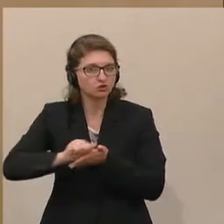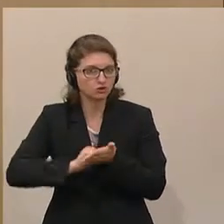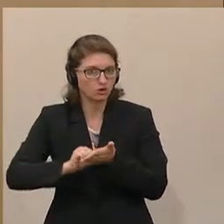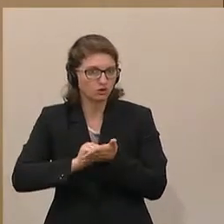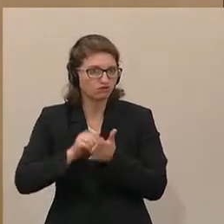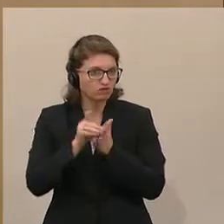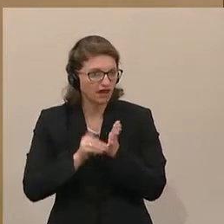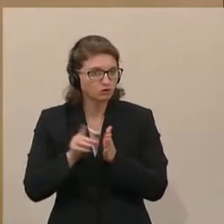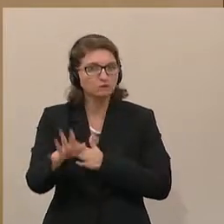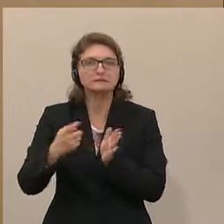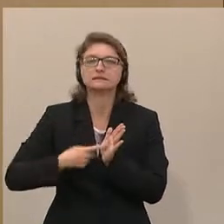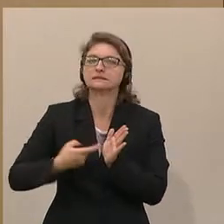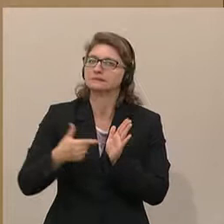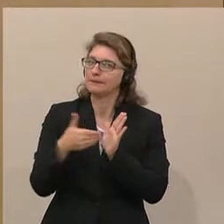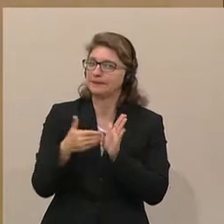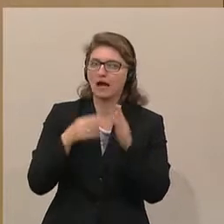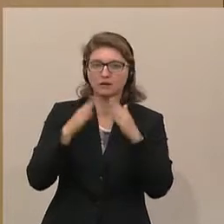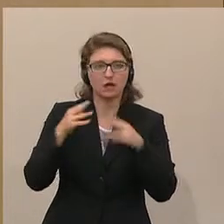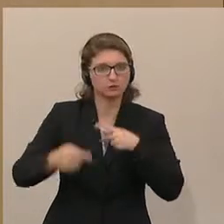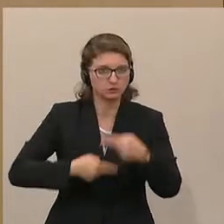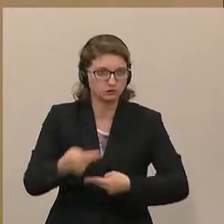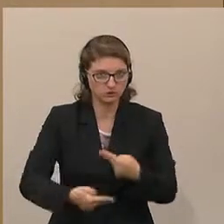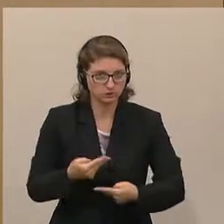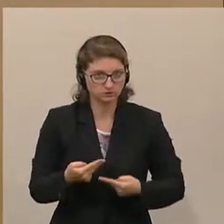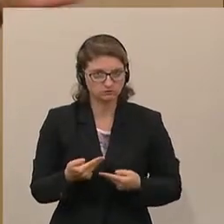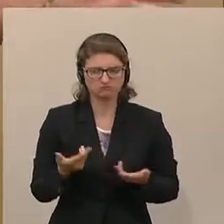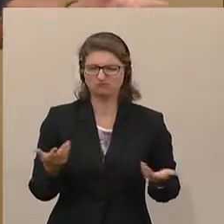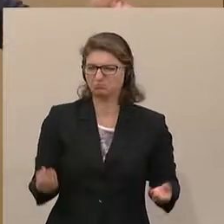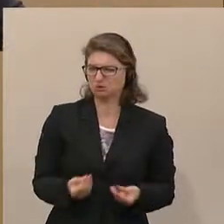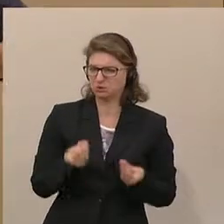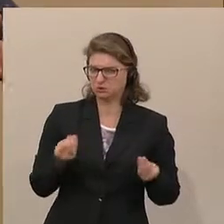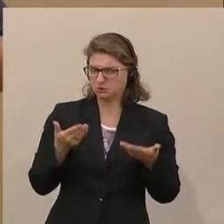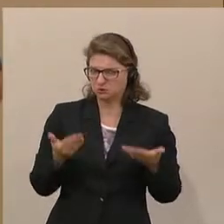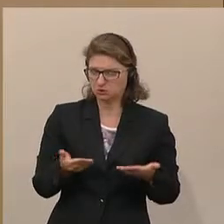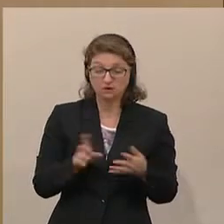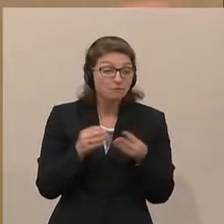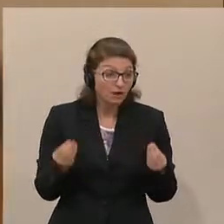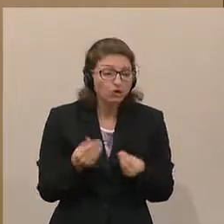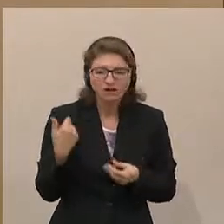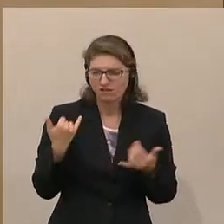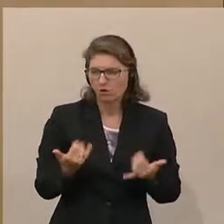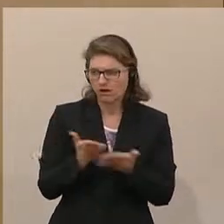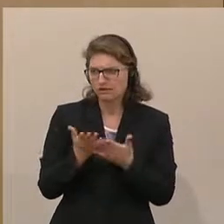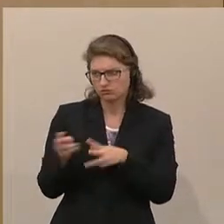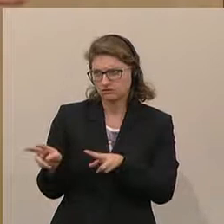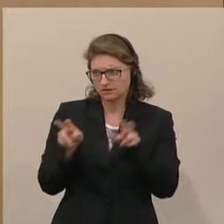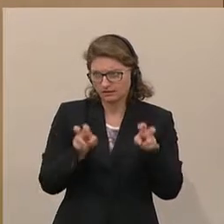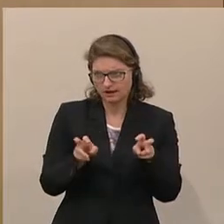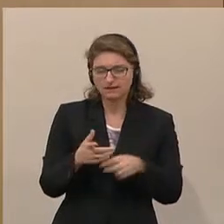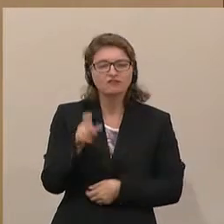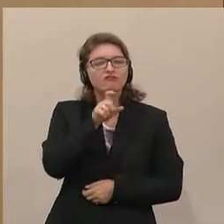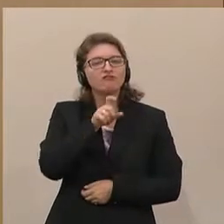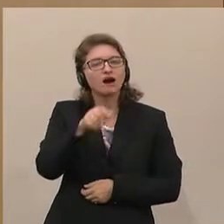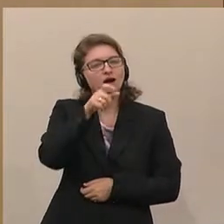die Dringlichkeit einer Hausdurchsuchung begründet werden kann. Eine Begründung, es ist heute schon zitiert worden, die